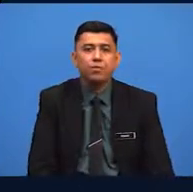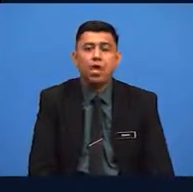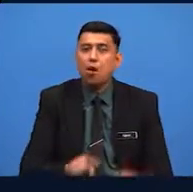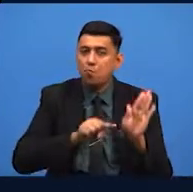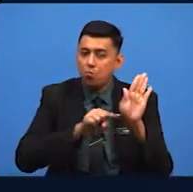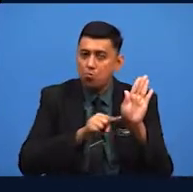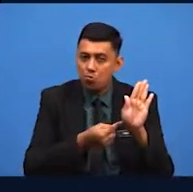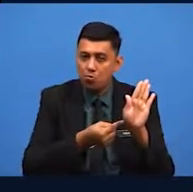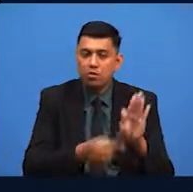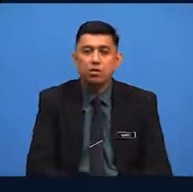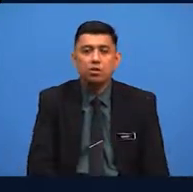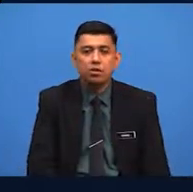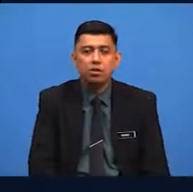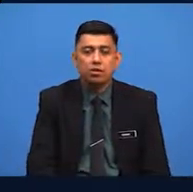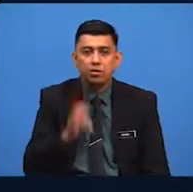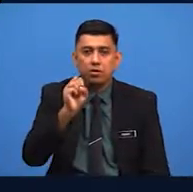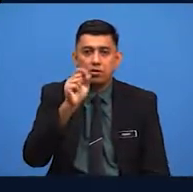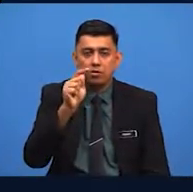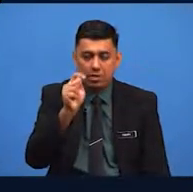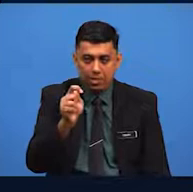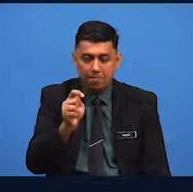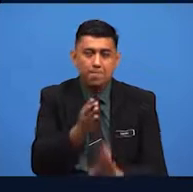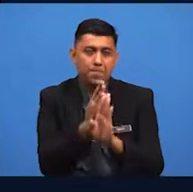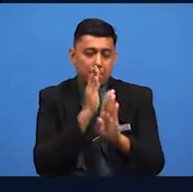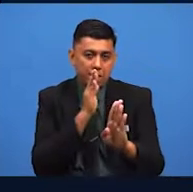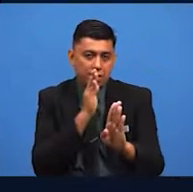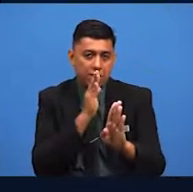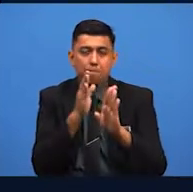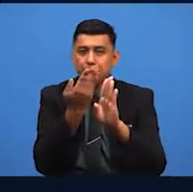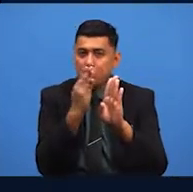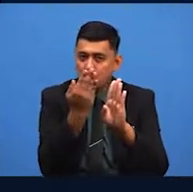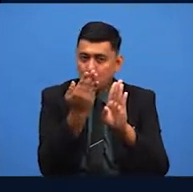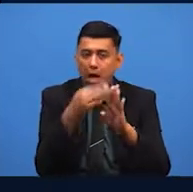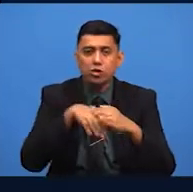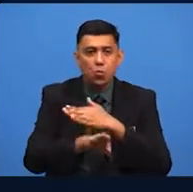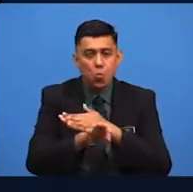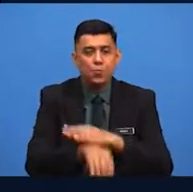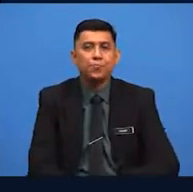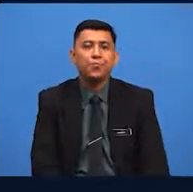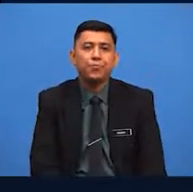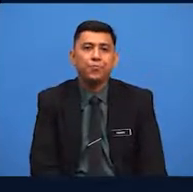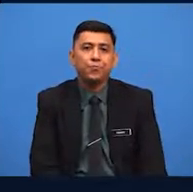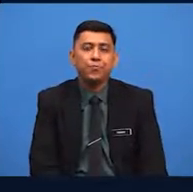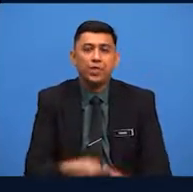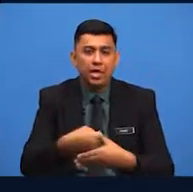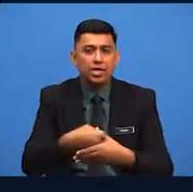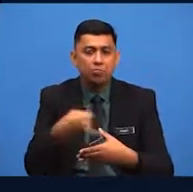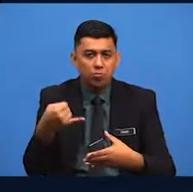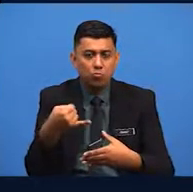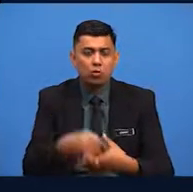Mula, setkan untuk berbaris di pintu masuk. Input suhu